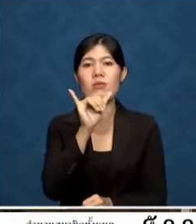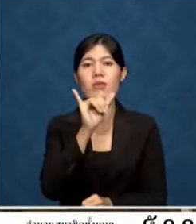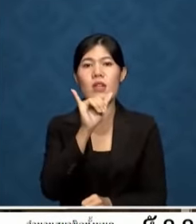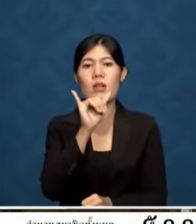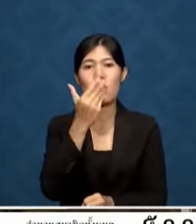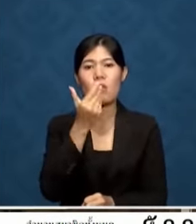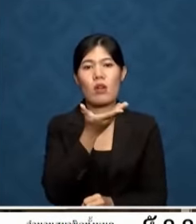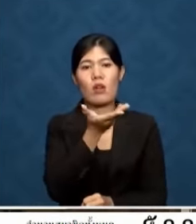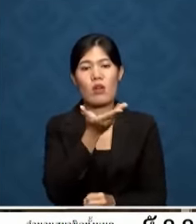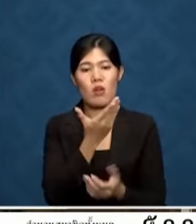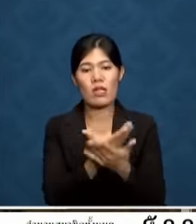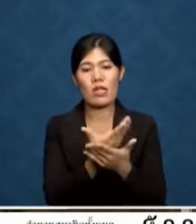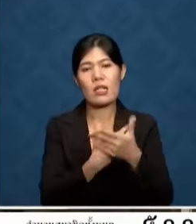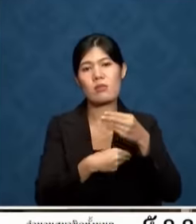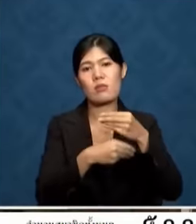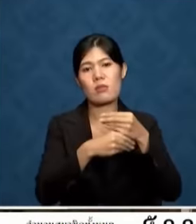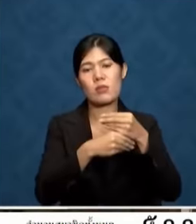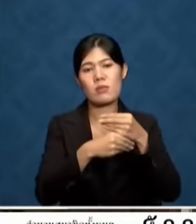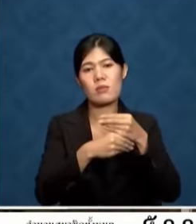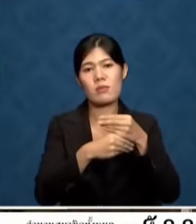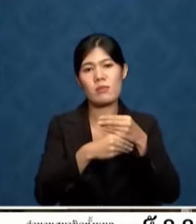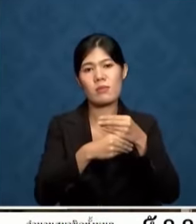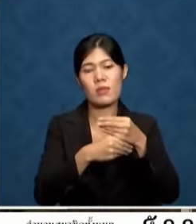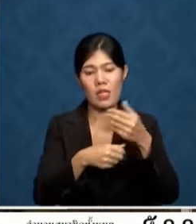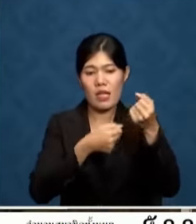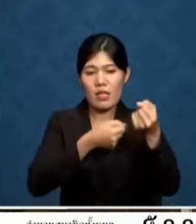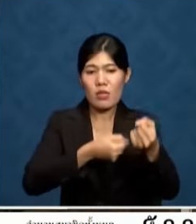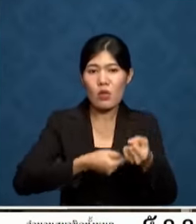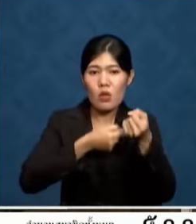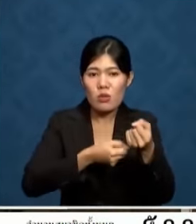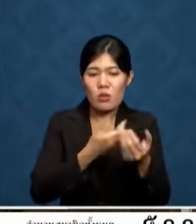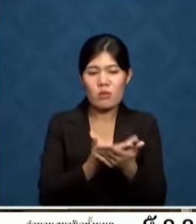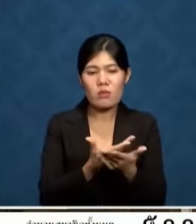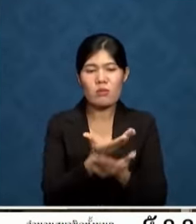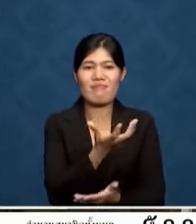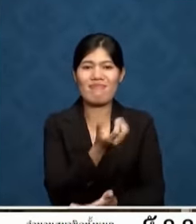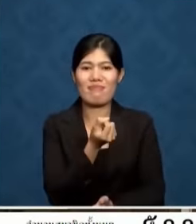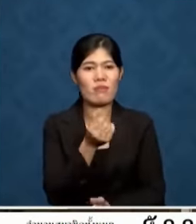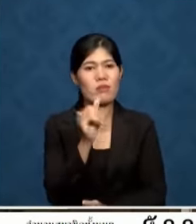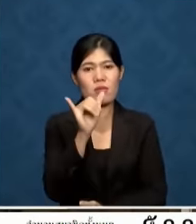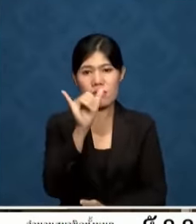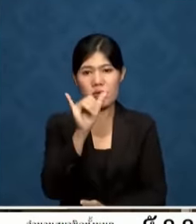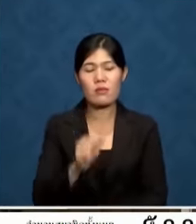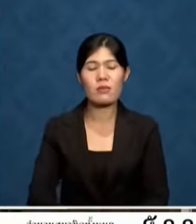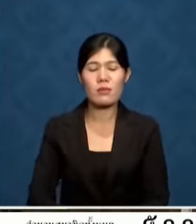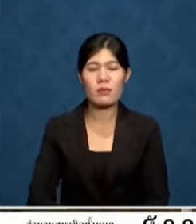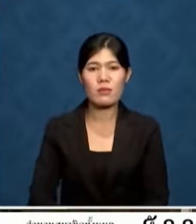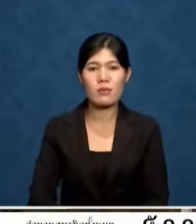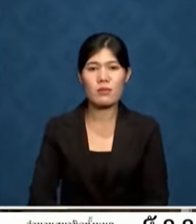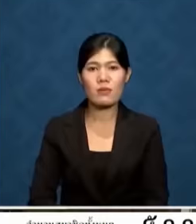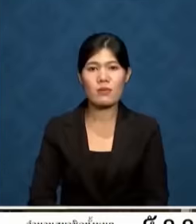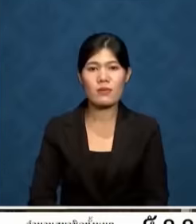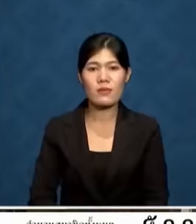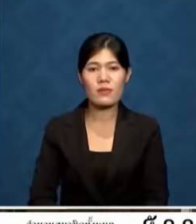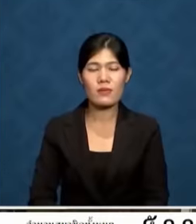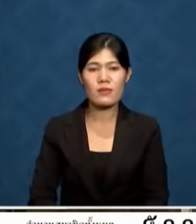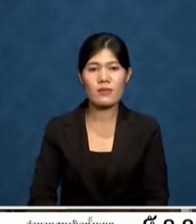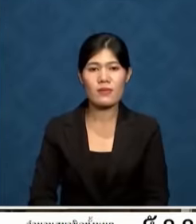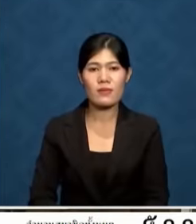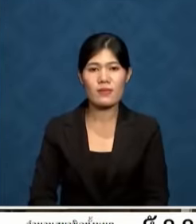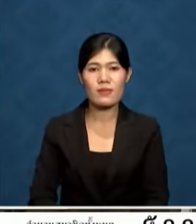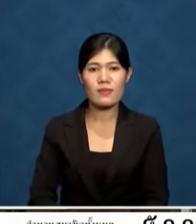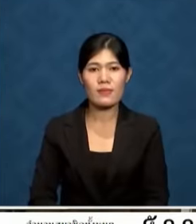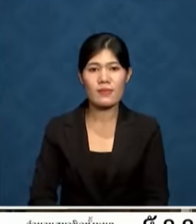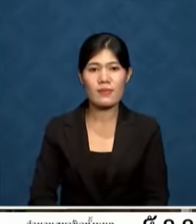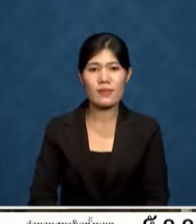เติมธกสก็ยังไม่ได้ยืมสักบาทนี่คือสิ่งที่เป็นข้อเท็จ